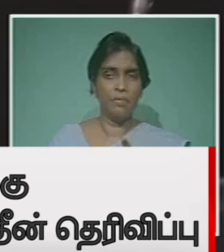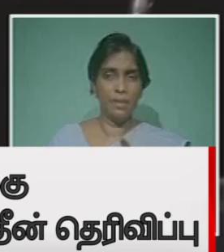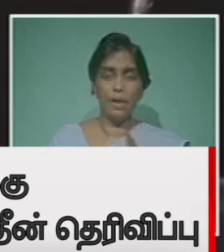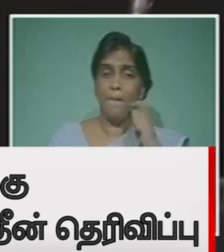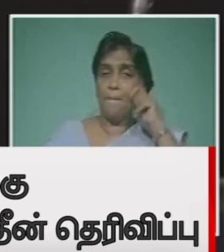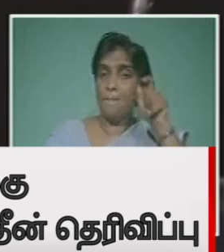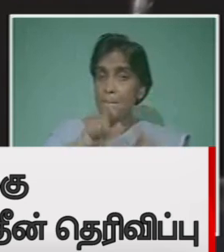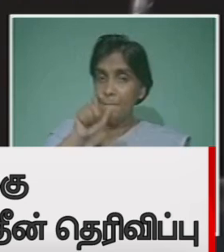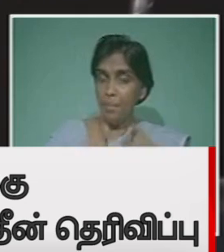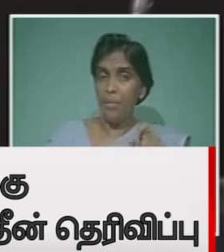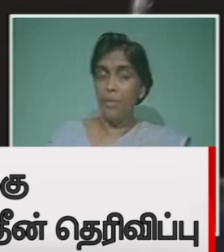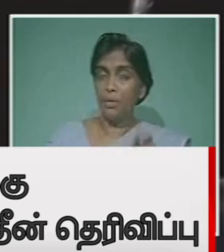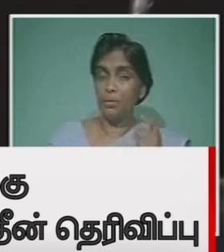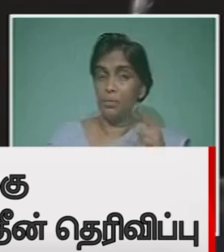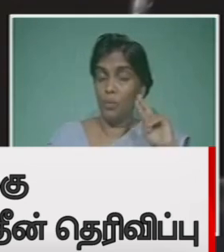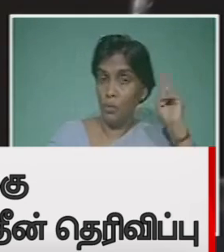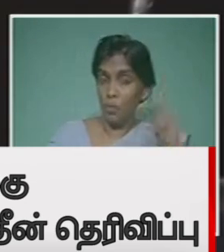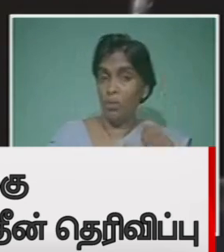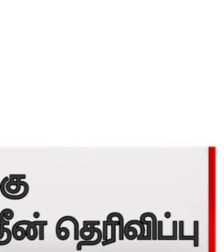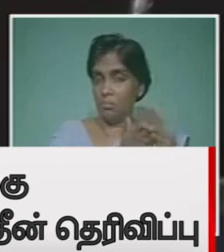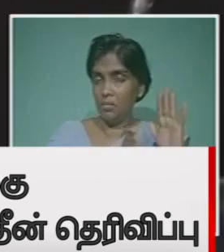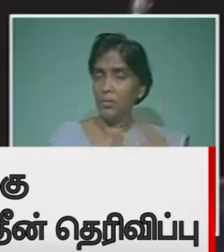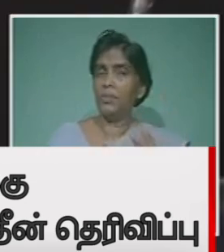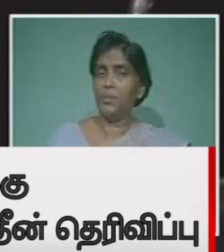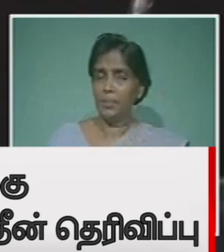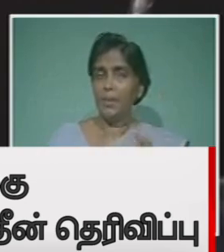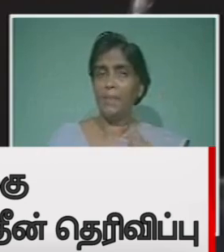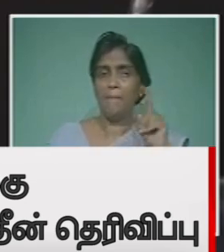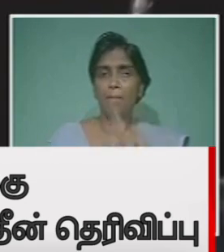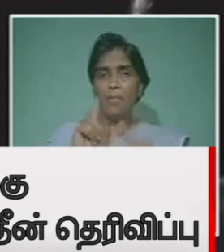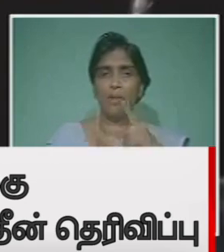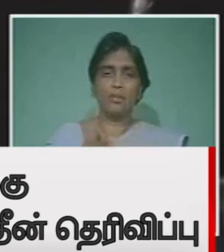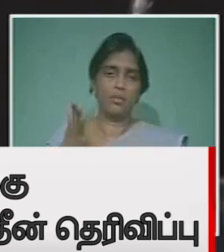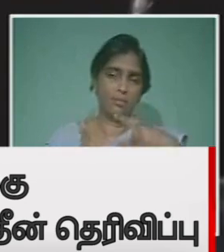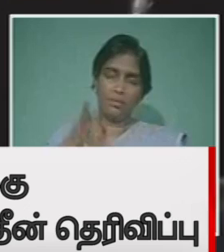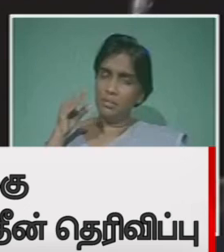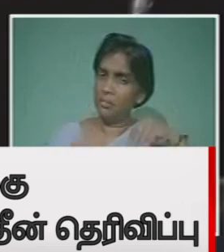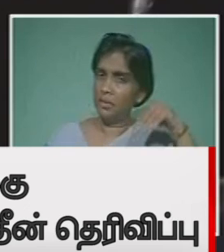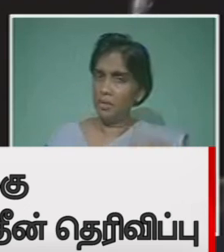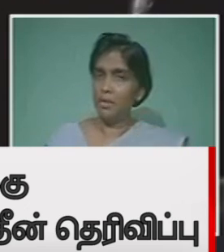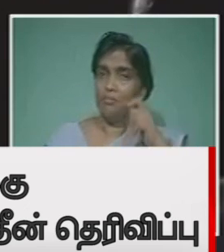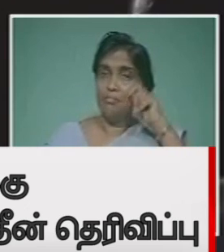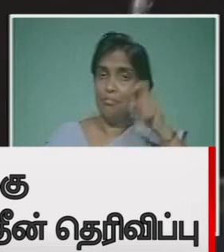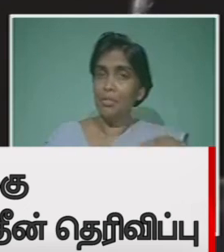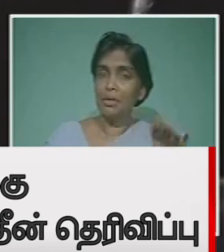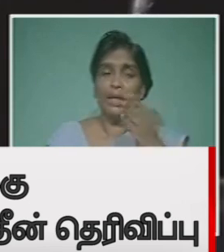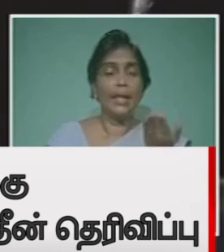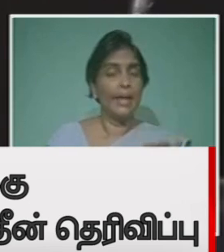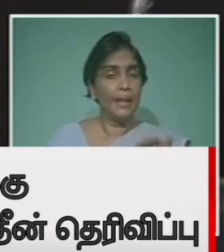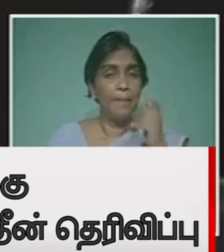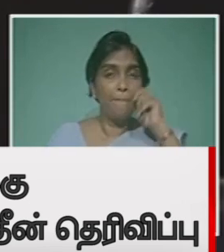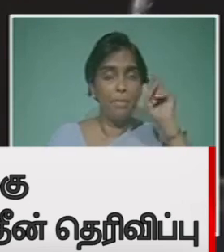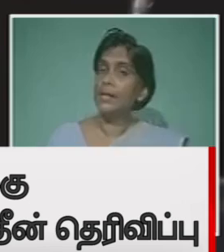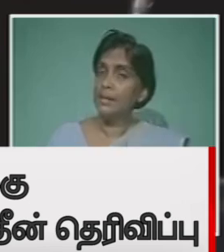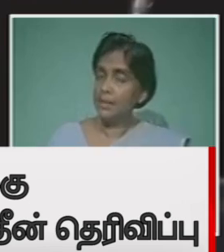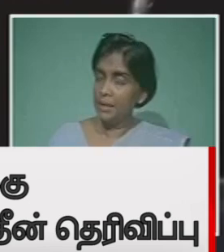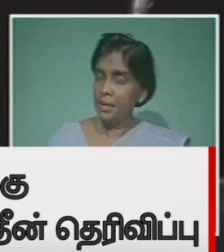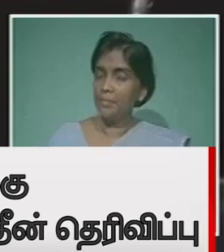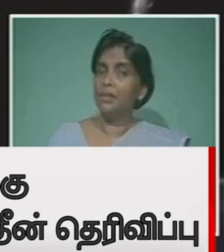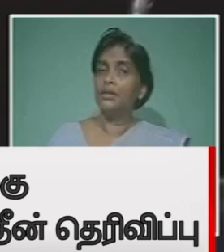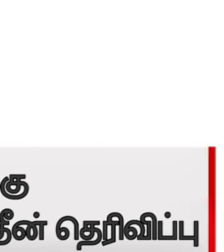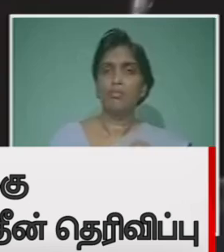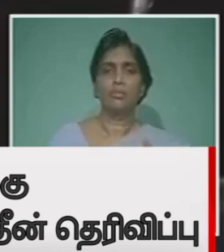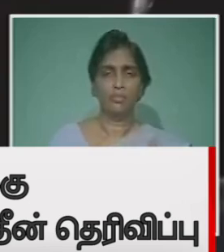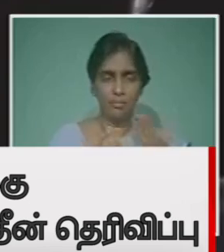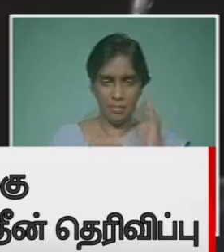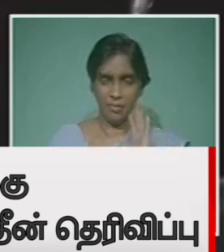எனவே அவசரமாக ஒரு பாராளுமன்ற தேர்தலுக்கு சென்று மக்கள் விரும்புகின்றவர்களை மீண்டும் இந்த பாராளுமன்றத்துக்கு கொண்டு வருவதன் ஊடாக மட்டும்தான் இந்த